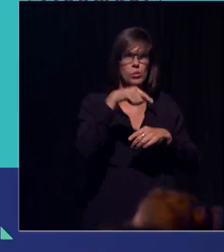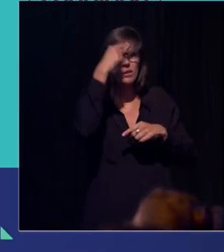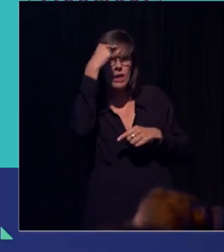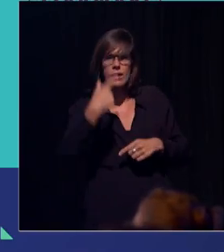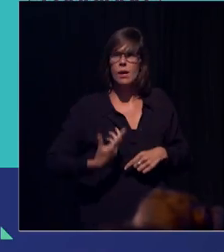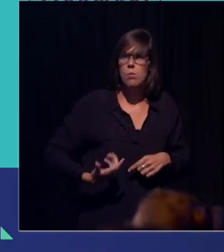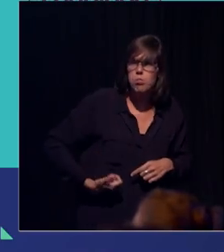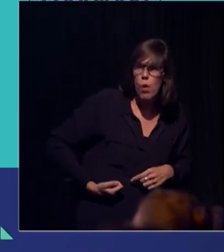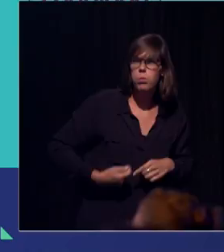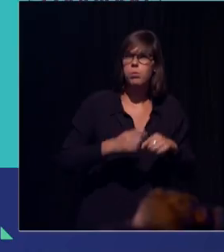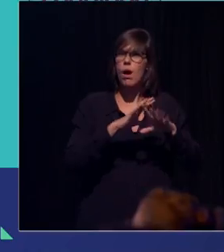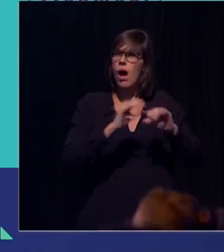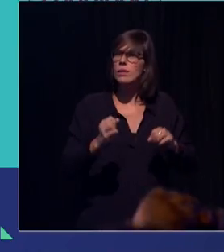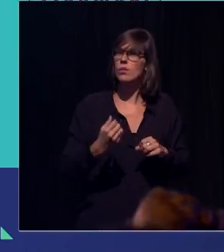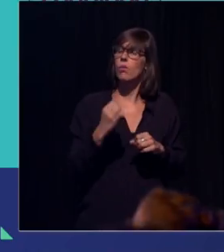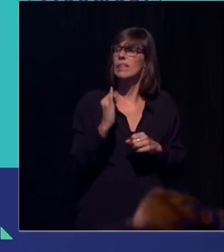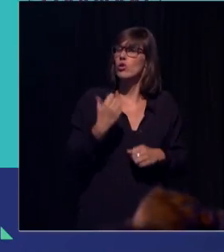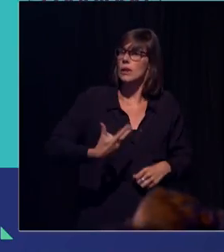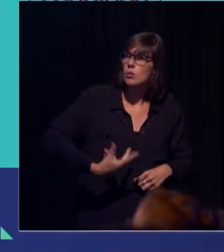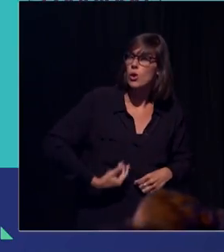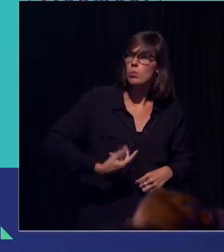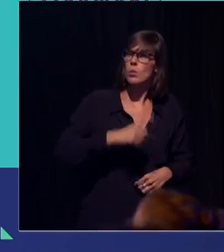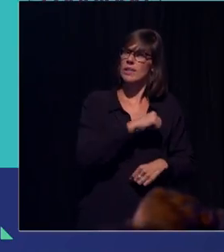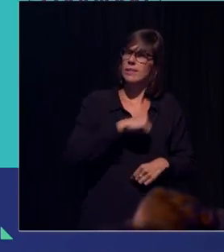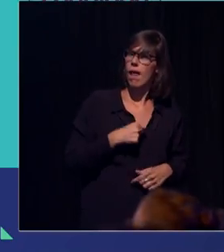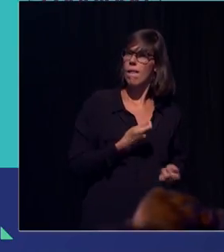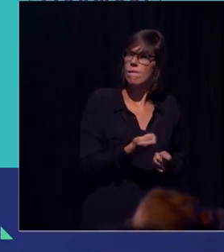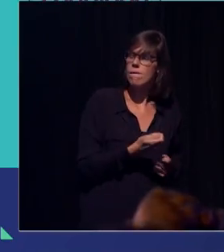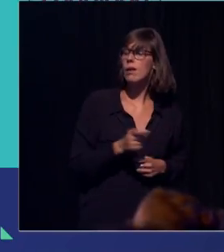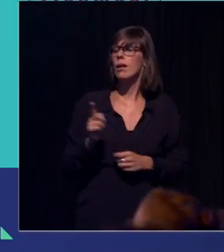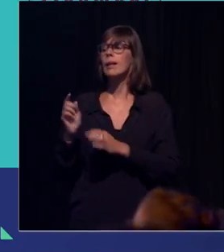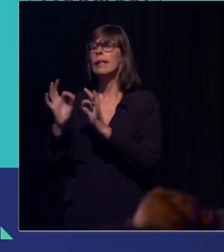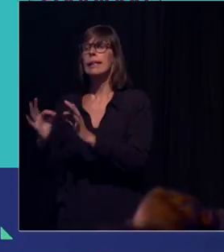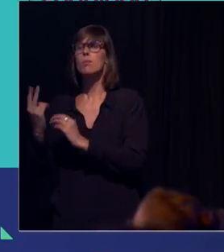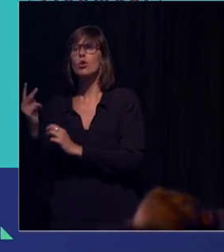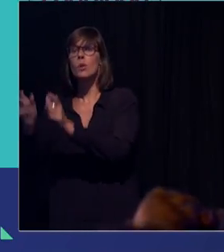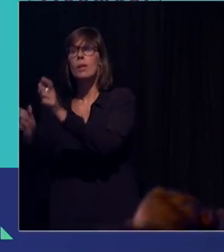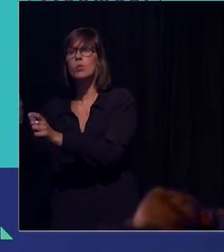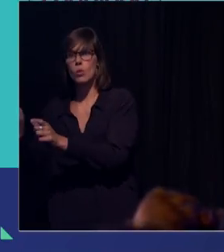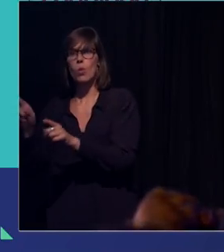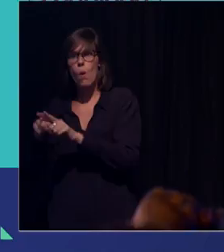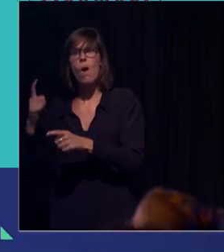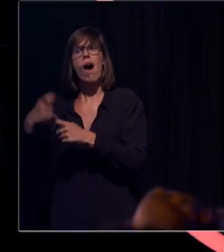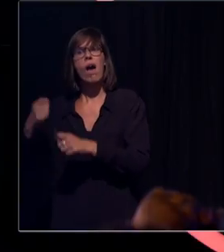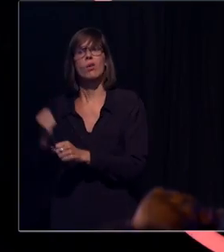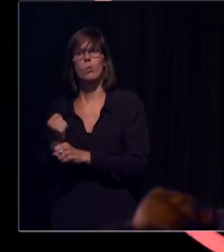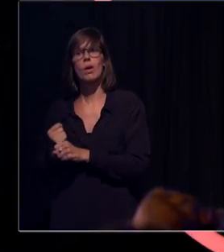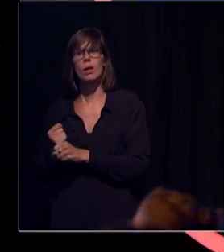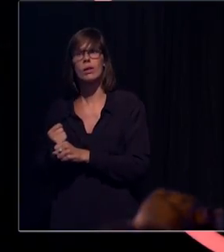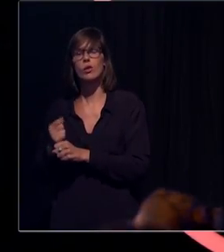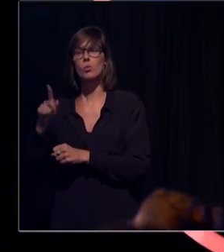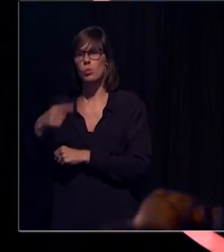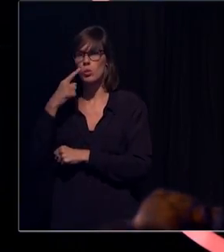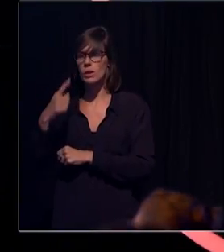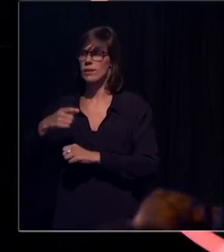moeten hun pom bedienen of zelf hun insuline inspuiten enzovoorts. Maar mensen met type 2 diabetes moeten zeker even hard werken. Zij moeten